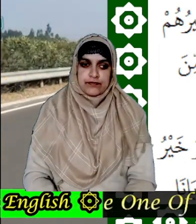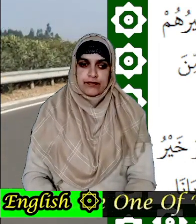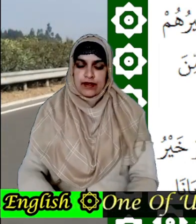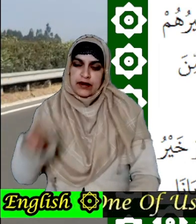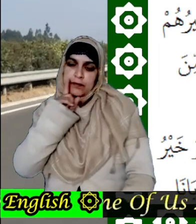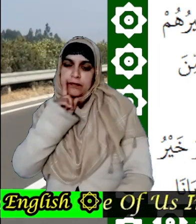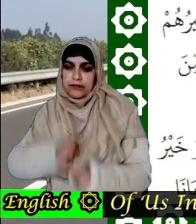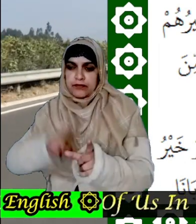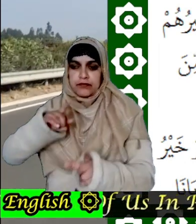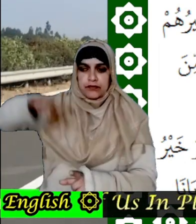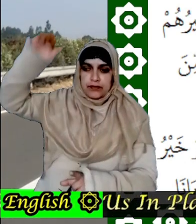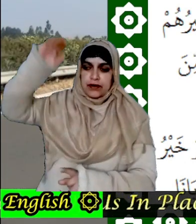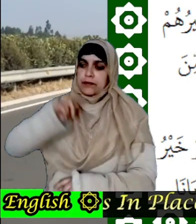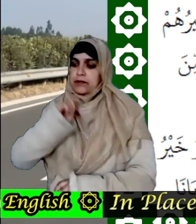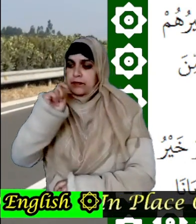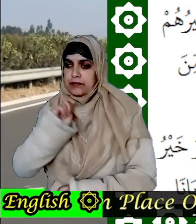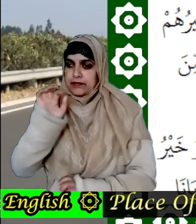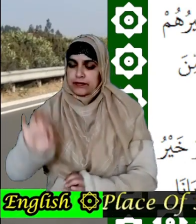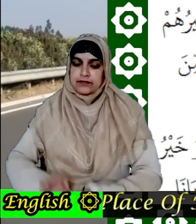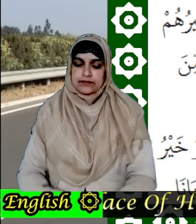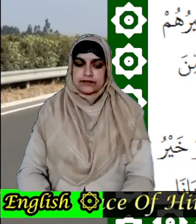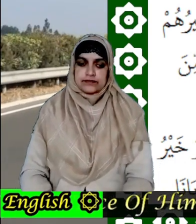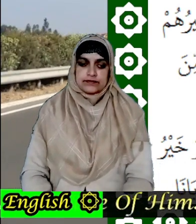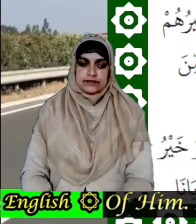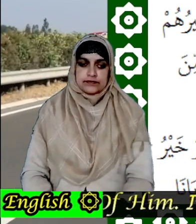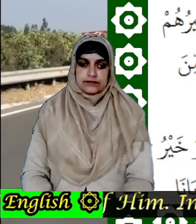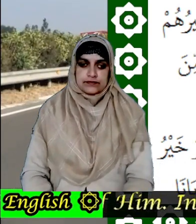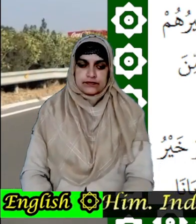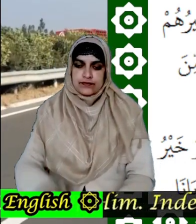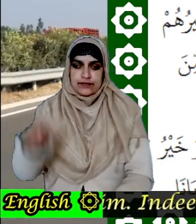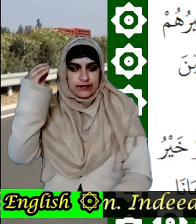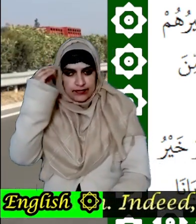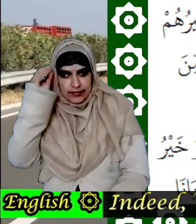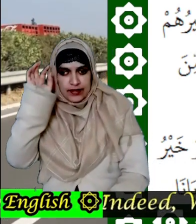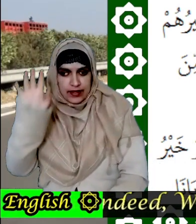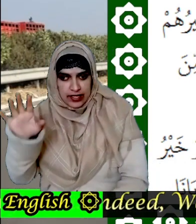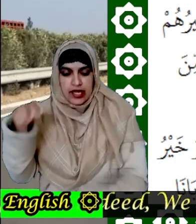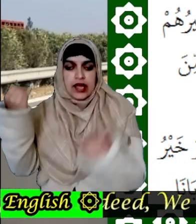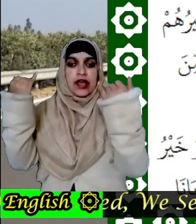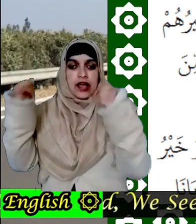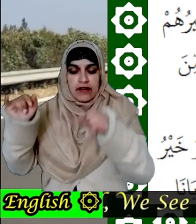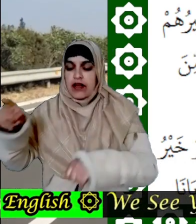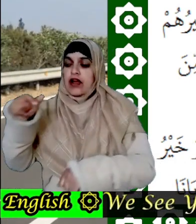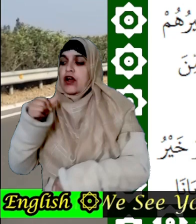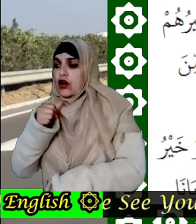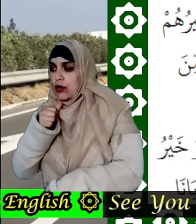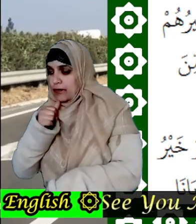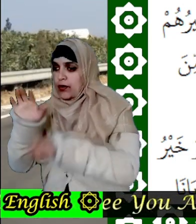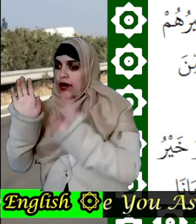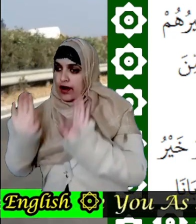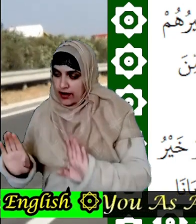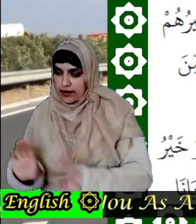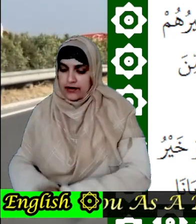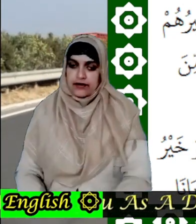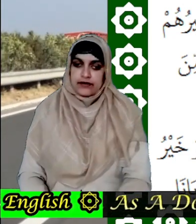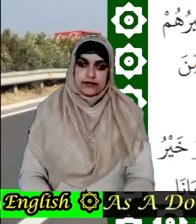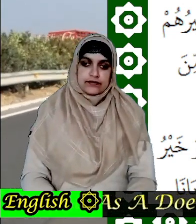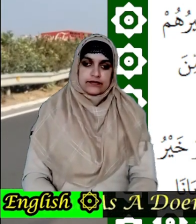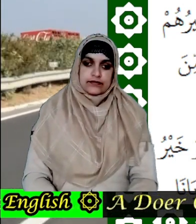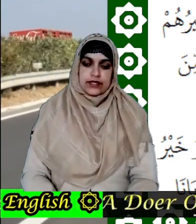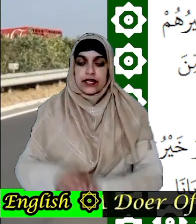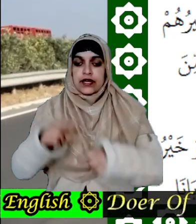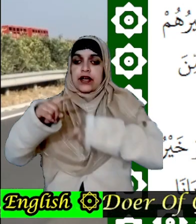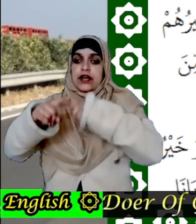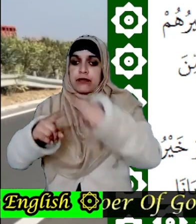ألم تعلموا إسنين بين أن أباكم أبان كيس ياقوبين قد أخذ عليكم موثقا من